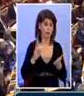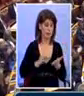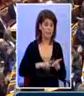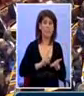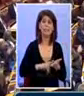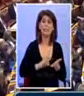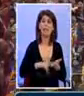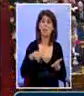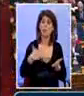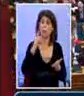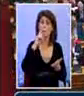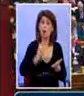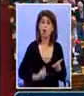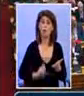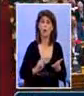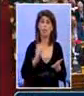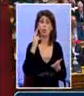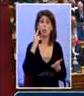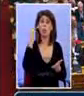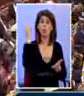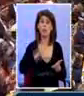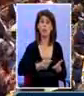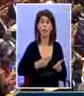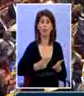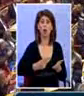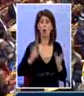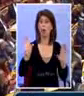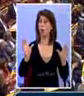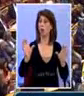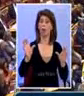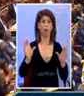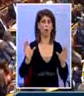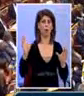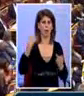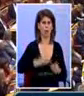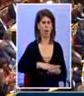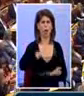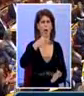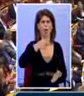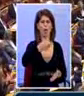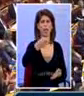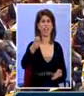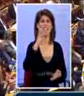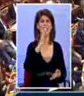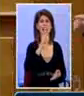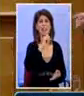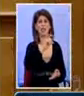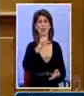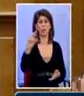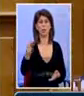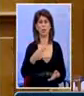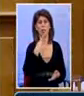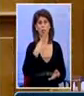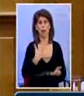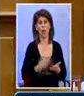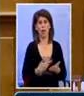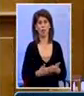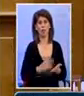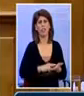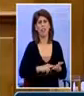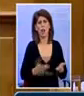ούτε τα τέλη που ήταν υποχρεωμένα τα 2% τα κανάλια να πληρώνουν και έχουν συσσωρεύσει χρέη 40 εκατομμυρίων ευρώ. Δεν μιλώ για τις άδειες, για τα τέλη